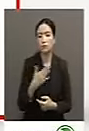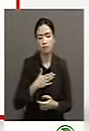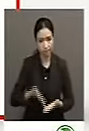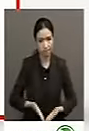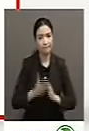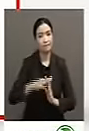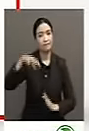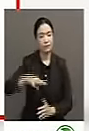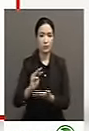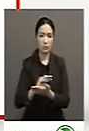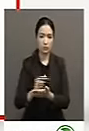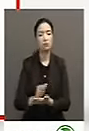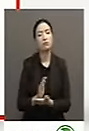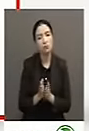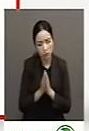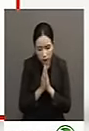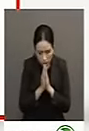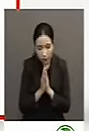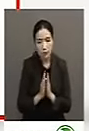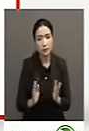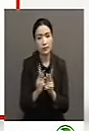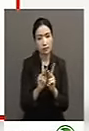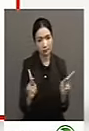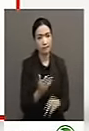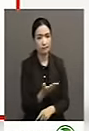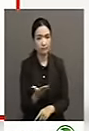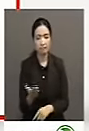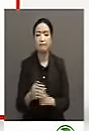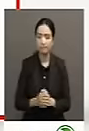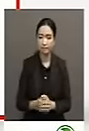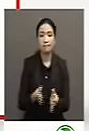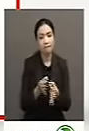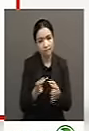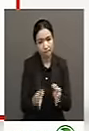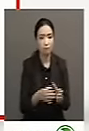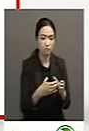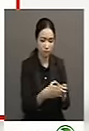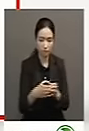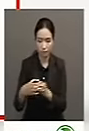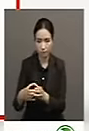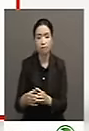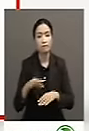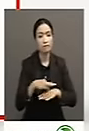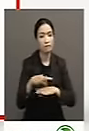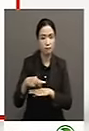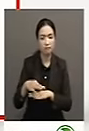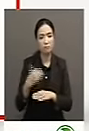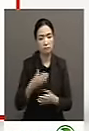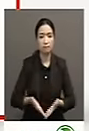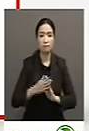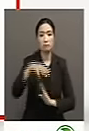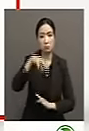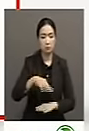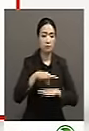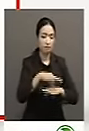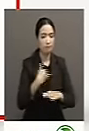ก่อตั้งมูลนิธิขอกราบขอพระคุณคณะกรรมการที่เป็นทั้งที่ปรึกษาทุกคณะที่รับตำแหน่งนับตั้งแต่มีการก่อตั้งม